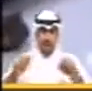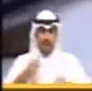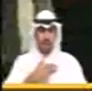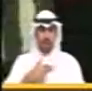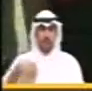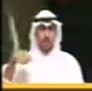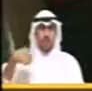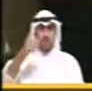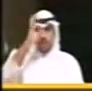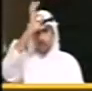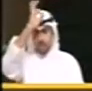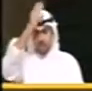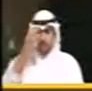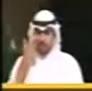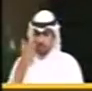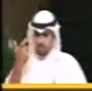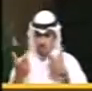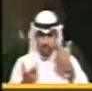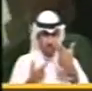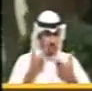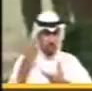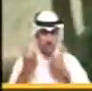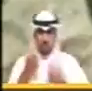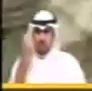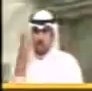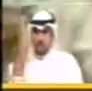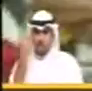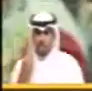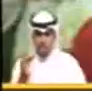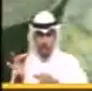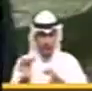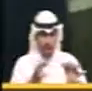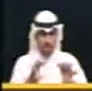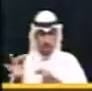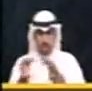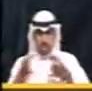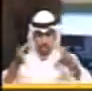الدولي للاطلاع على آخر ما تم وضعه من خطط أمنية مدروسة